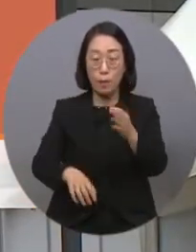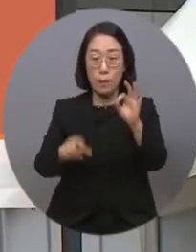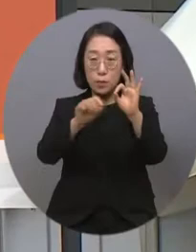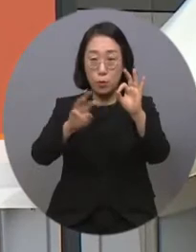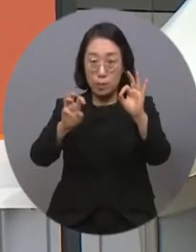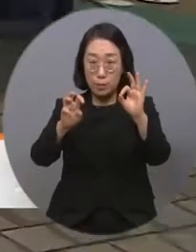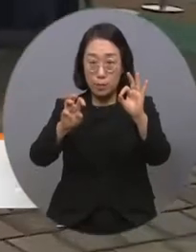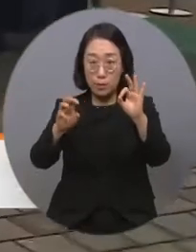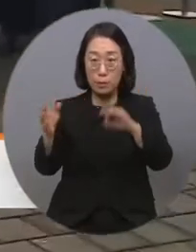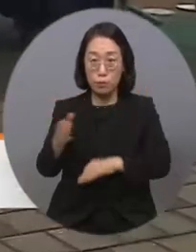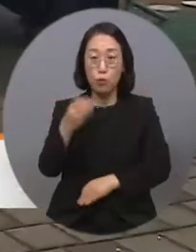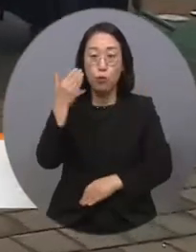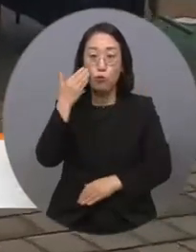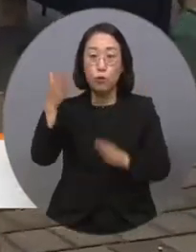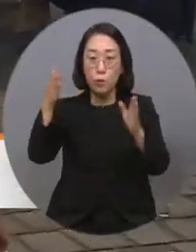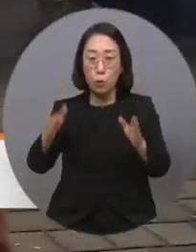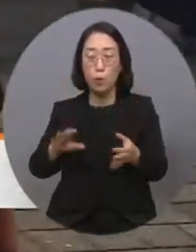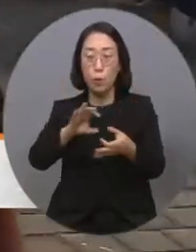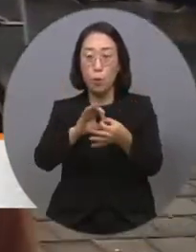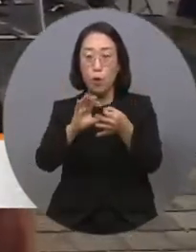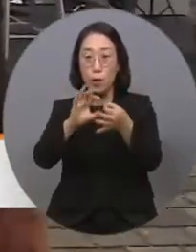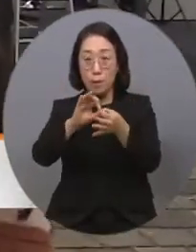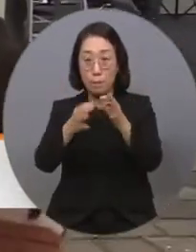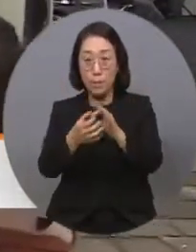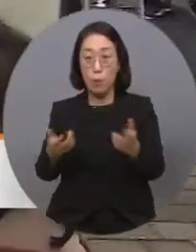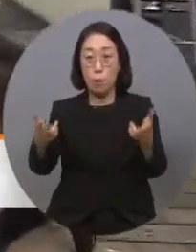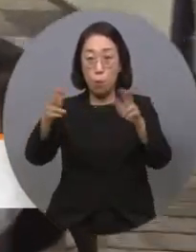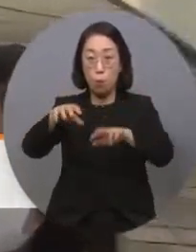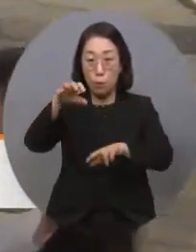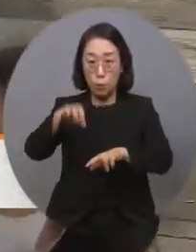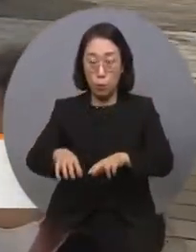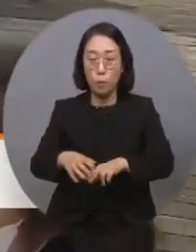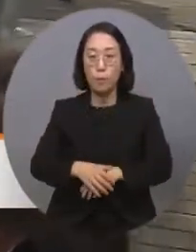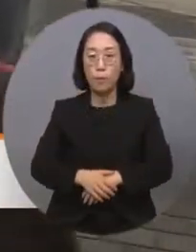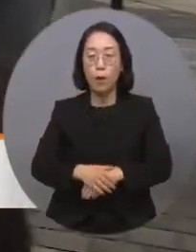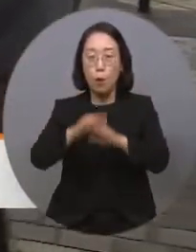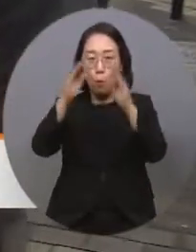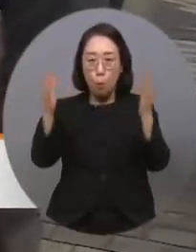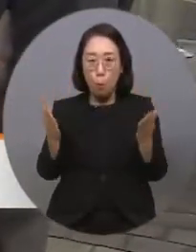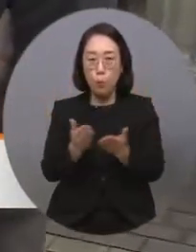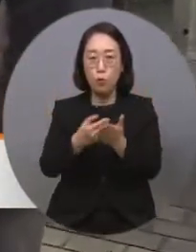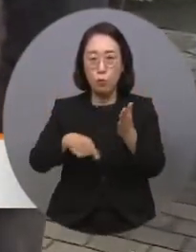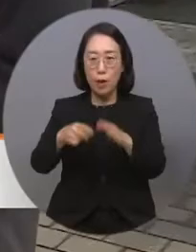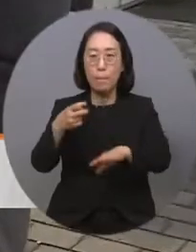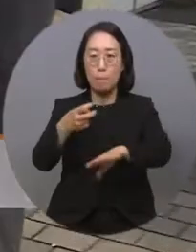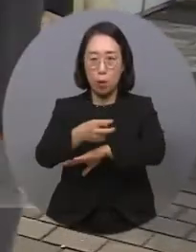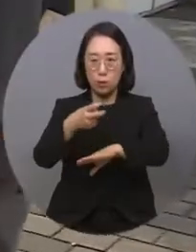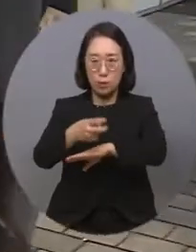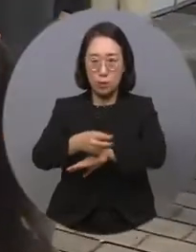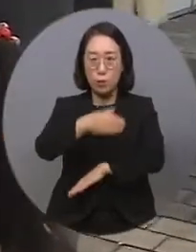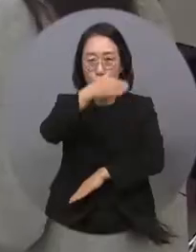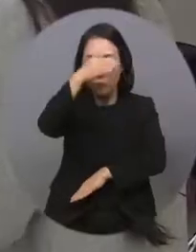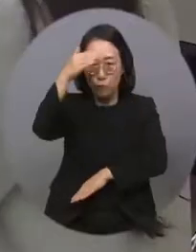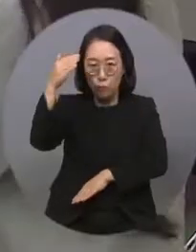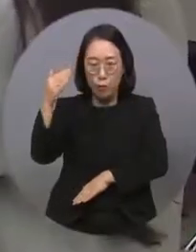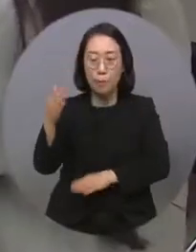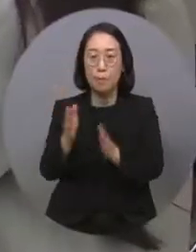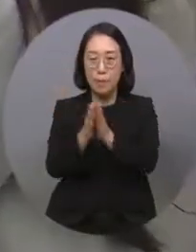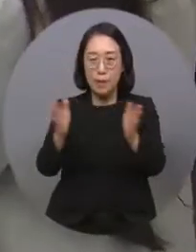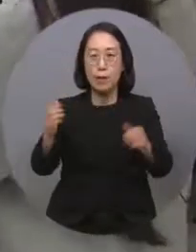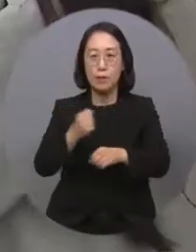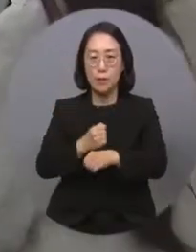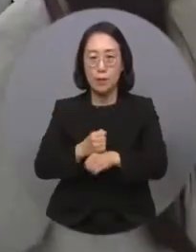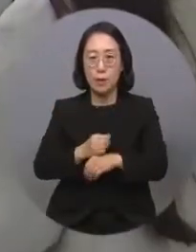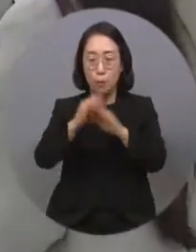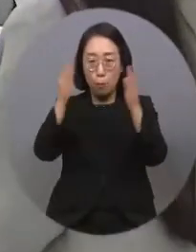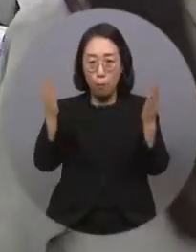9일간 올림픽공원 하늘 광장에서 모두를 위한 버스 전시회를 대체했습니다 유니버설